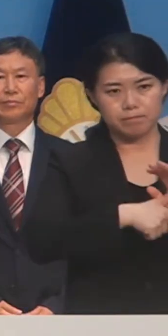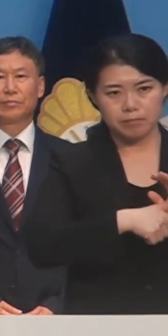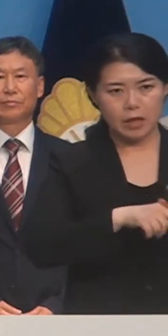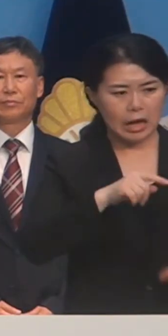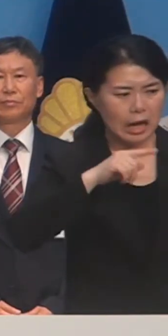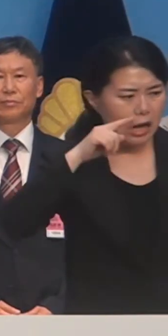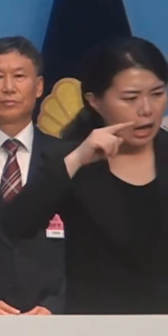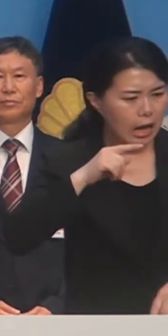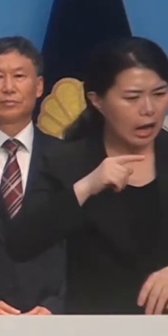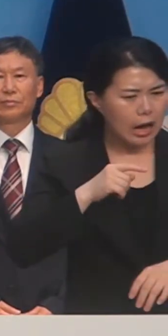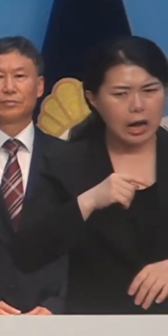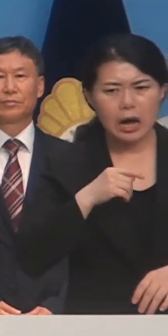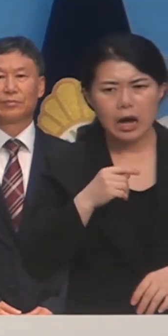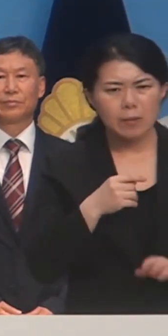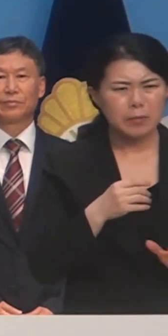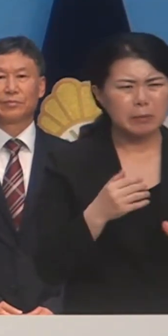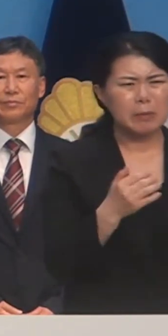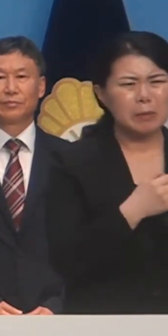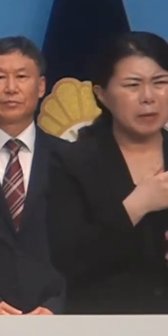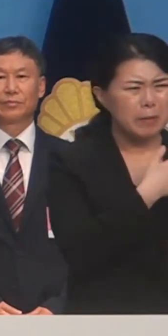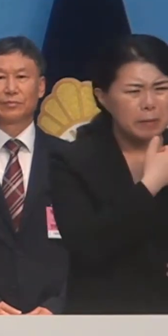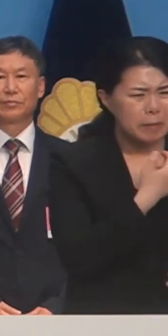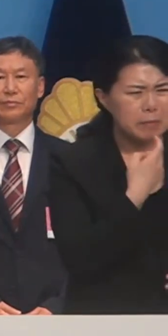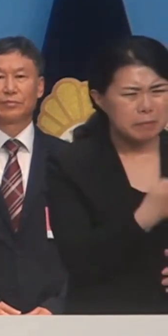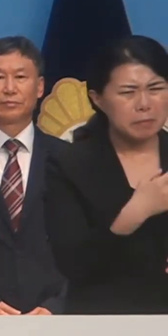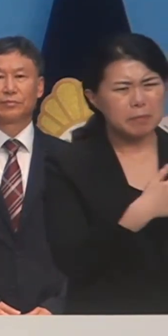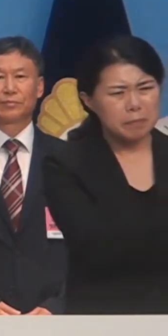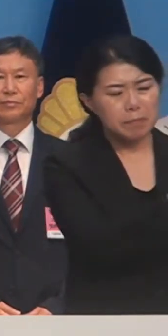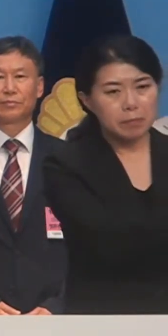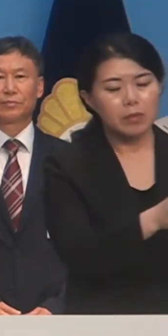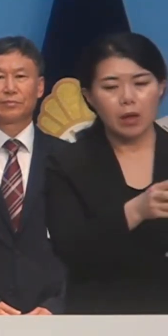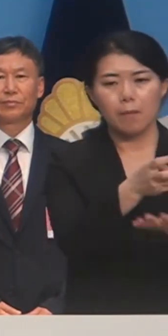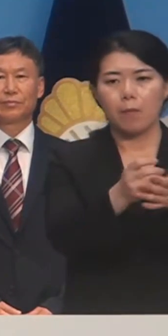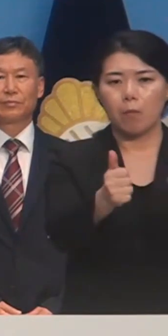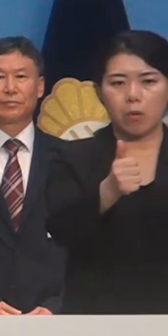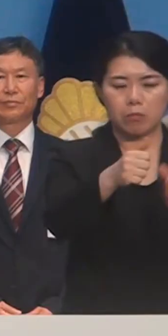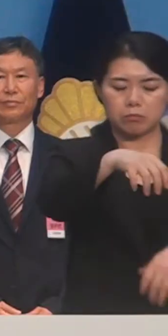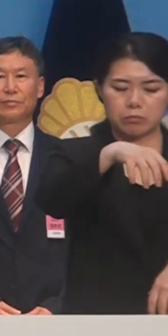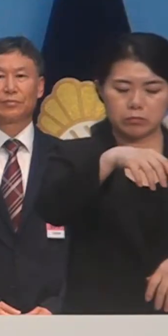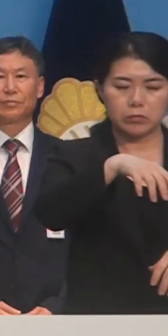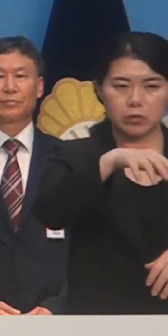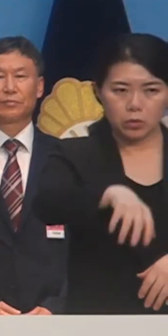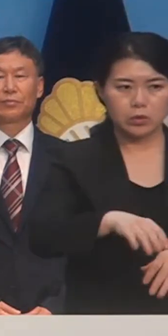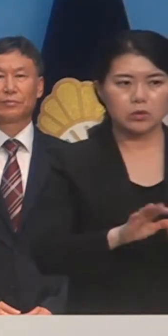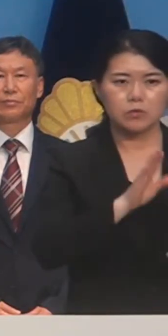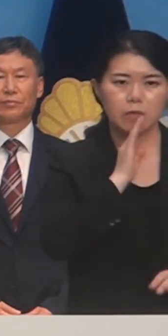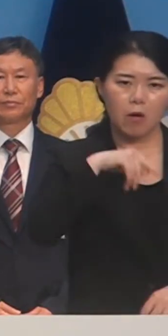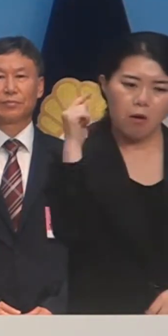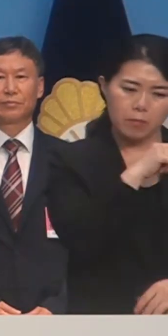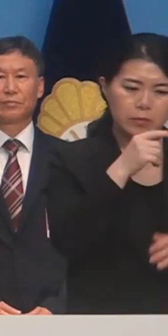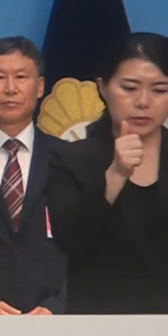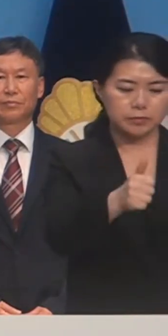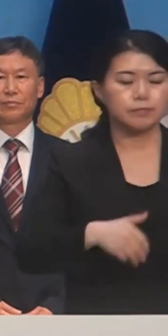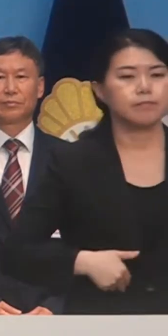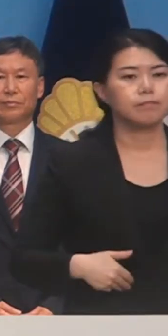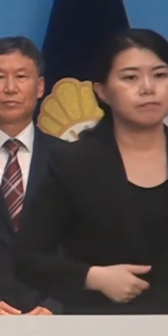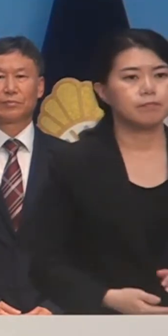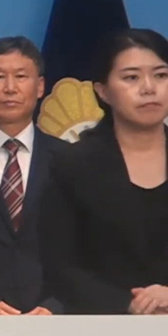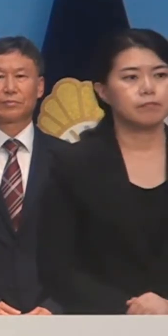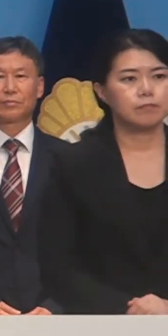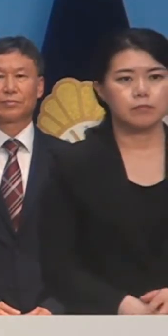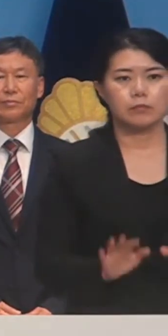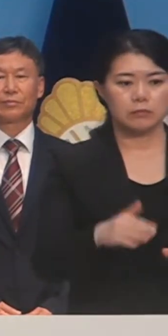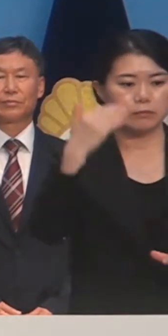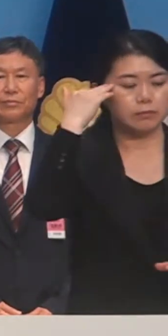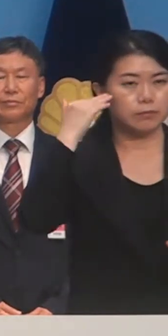약점이 잡힌 내부 반역자 무리들을 법의 심판대에 세워 엄중하게 심판해야 한다.